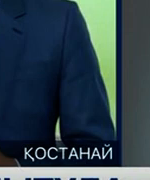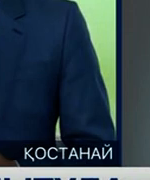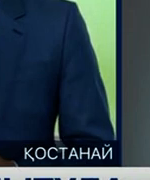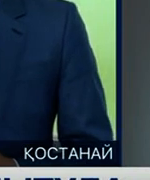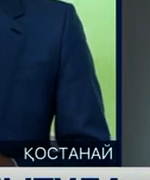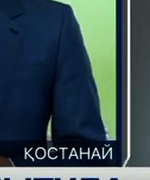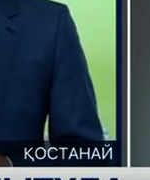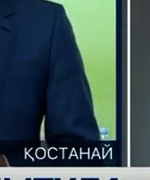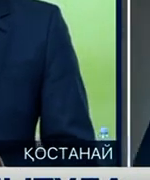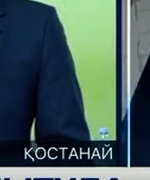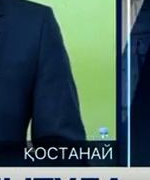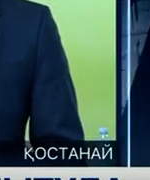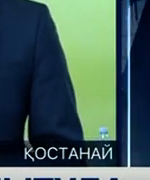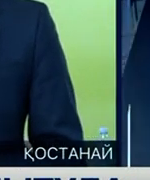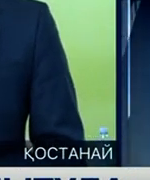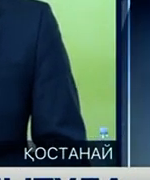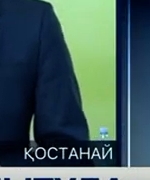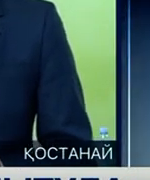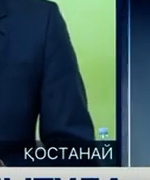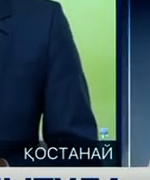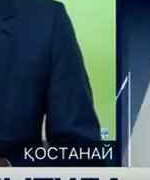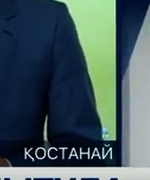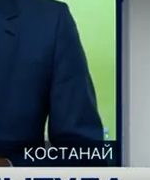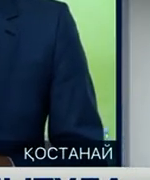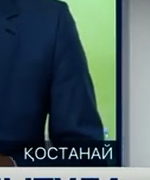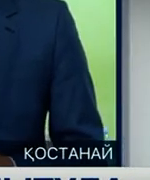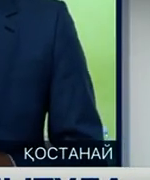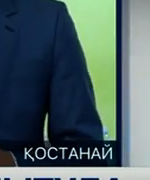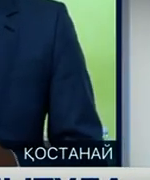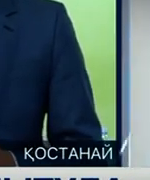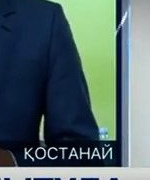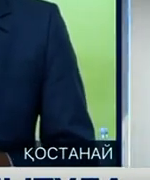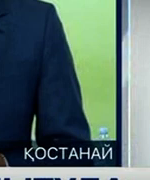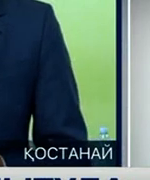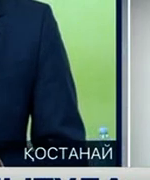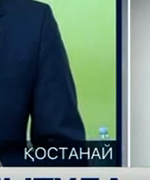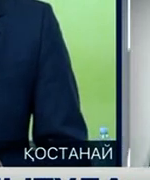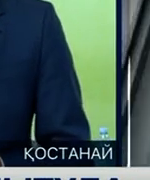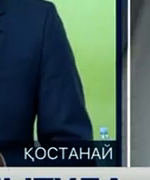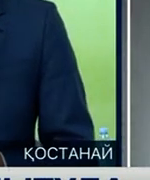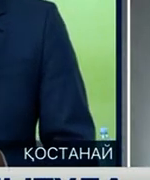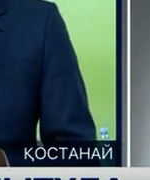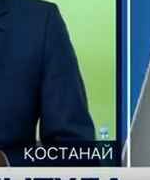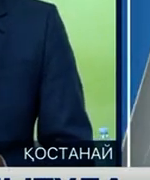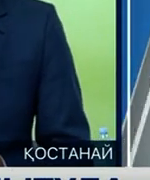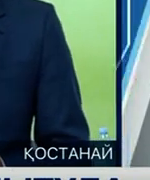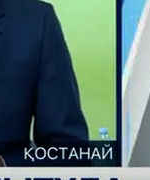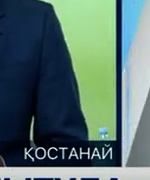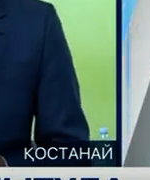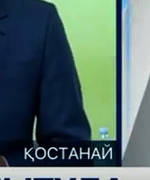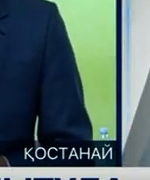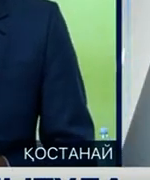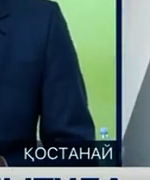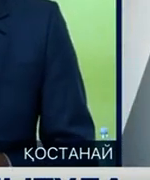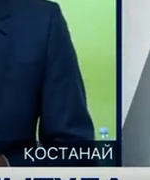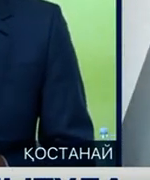Рахмет, Анурбек. Қазір мен Қостанайдағы физико-математикалық лицей ғимаратында тұрмын. Бұл аумақта халық көп шоғырлағандықтан осы лицей